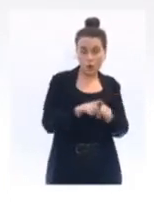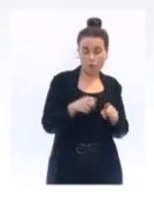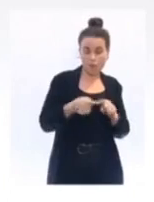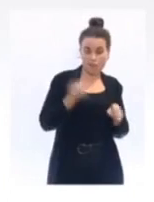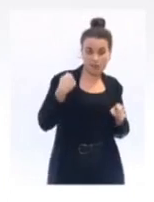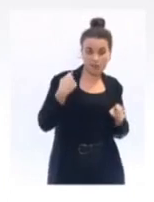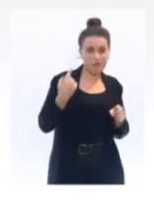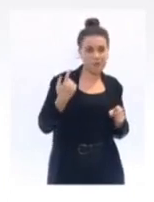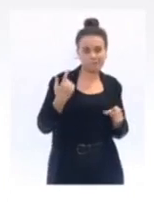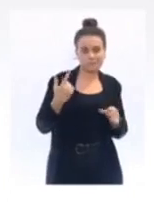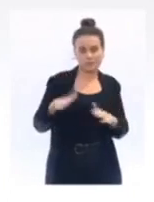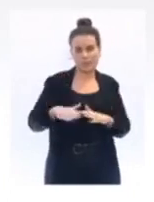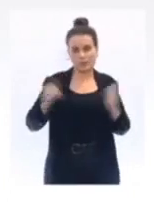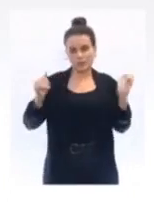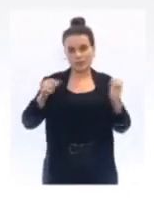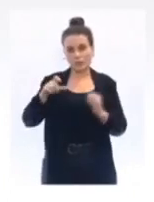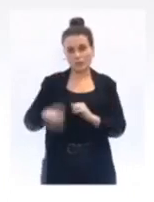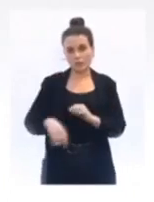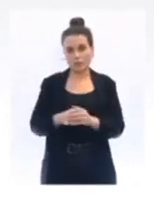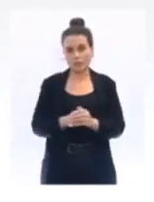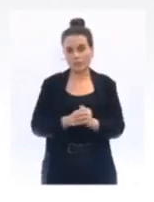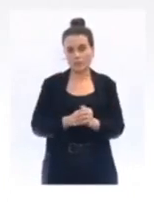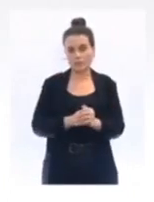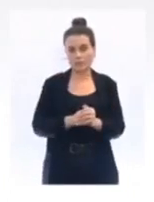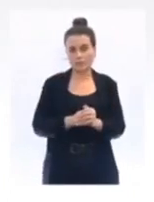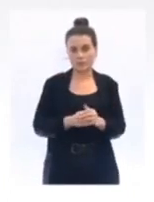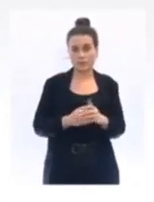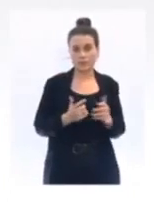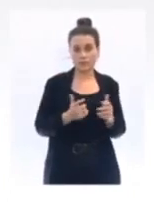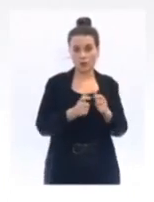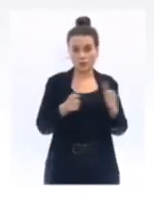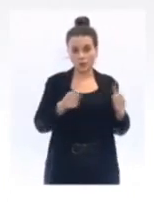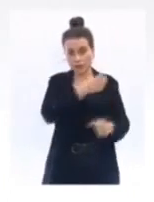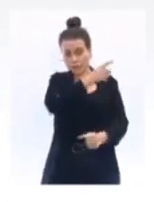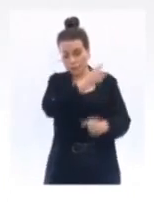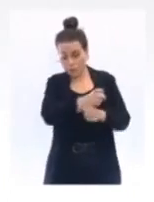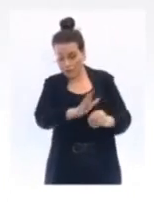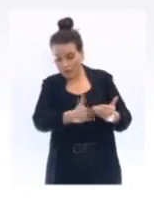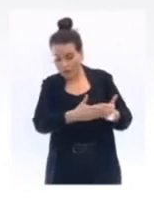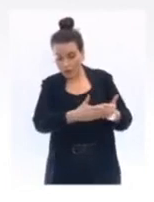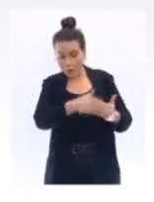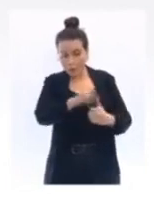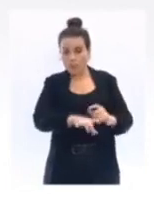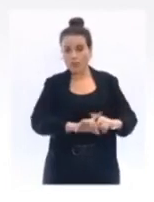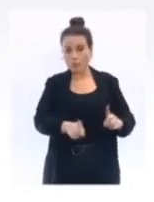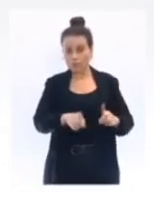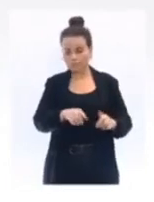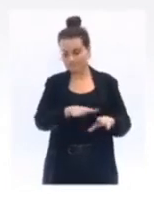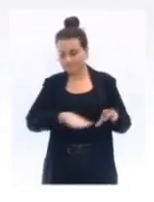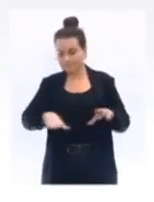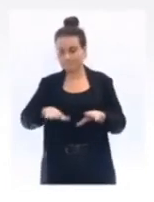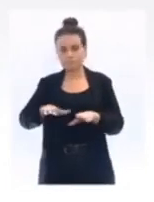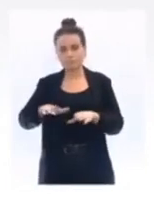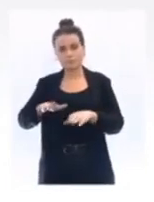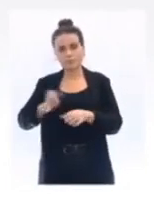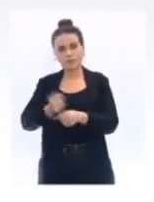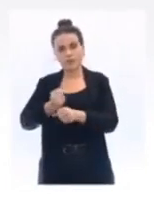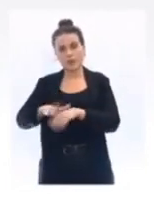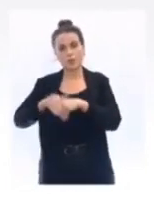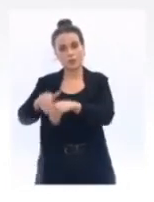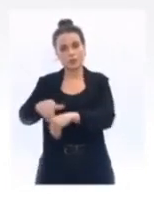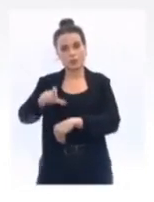l'épidémie. Tous les secteurs ont défini des protocoles sanitaires très stricts qui sont protecteurs pour la santé des